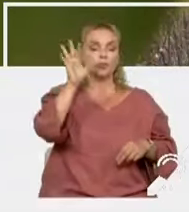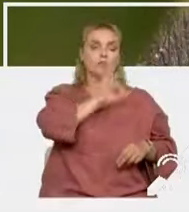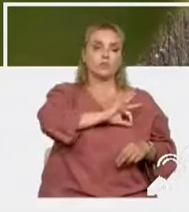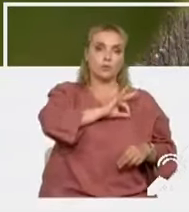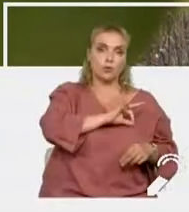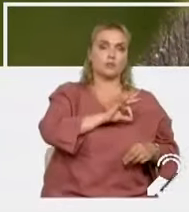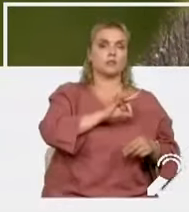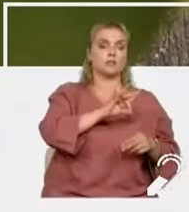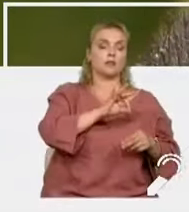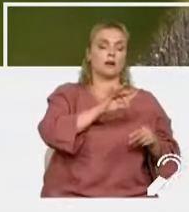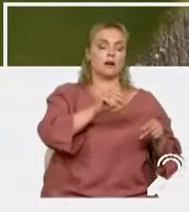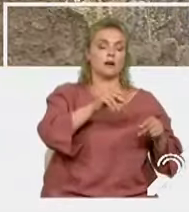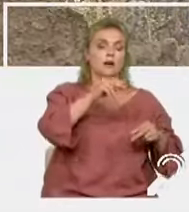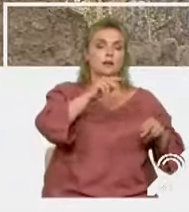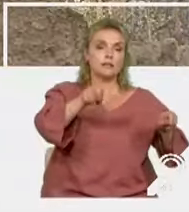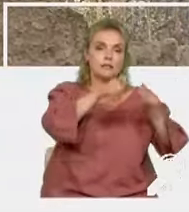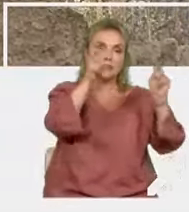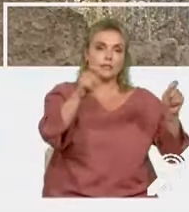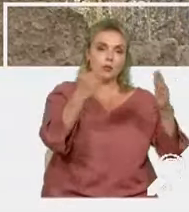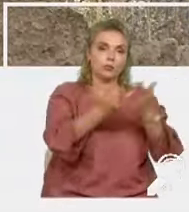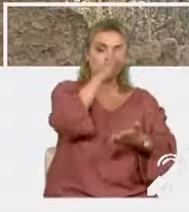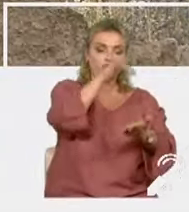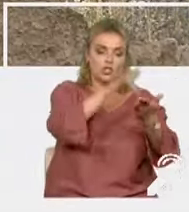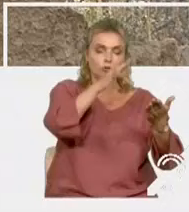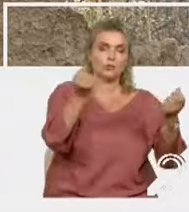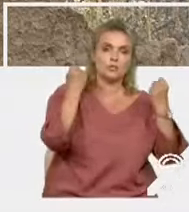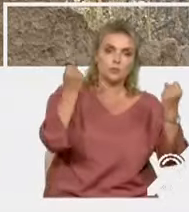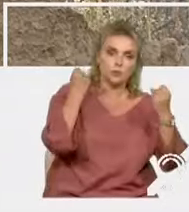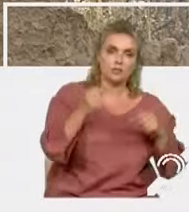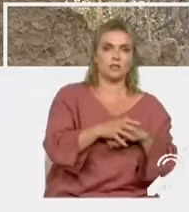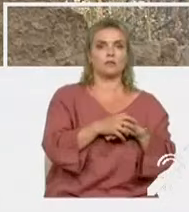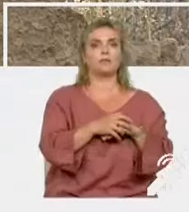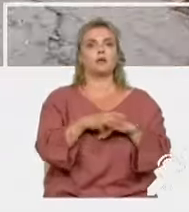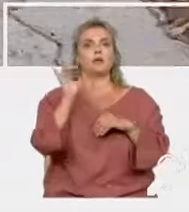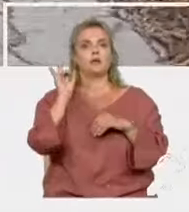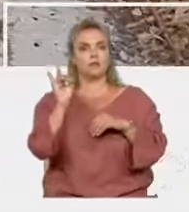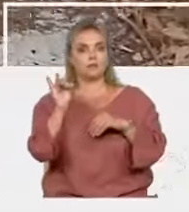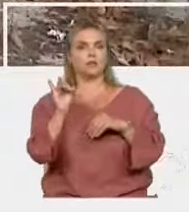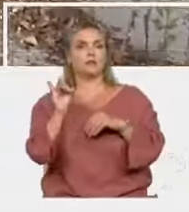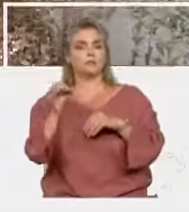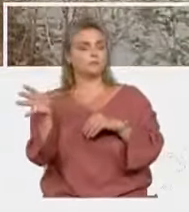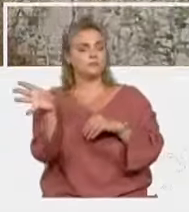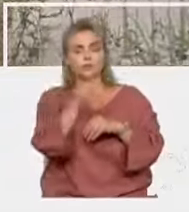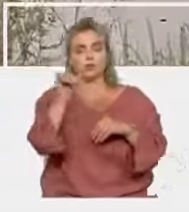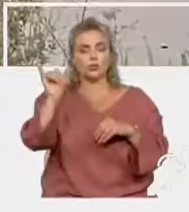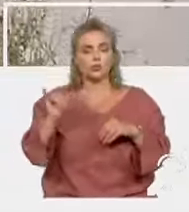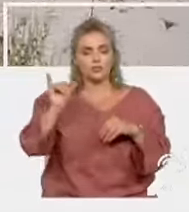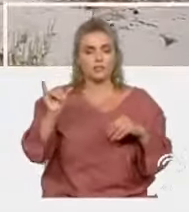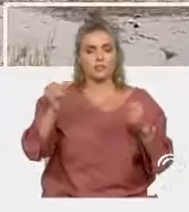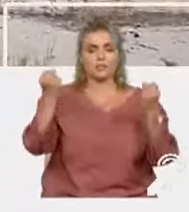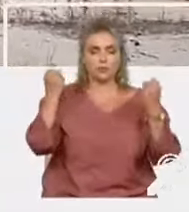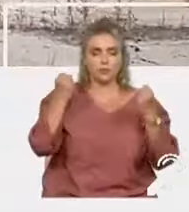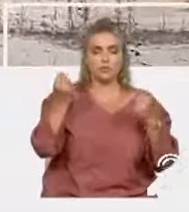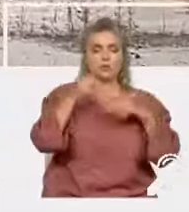Artă Contemporană Universul, reparația școlilor sportive din toată țara și realizarea studiului de fezabilitate și